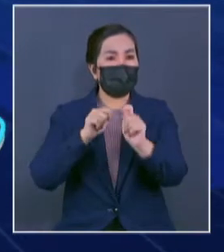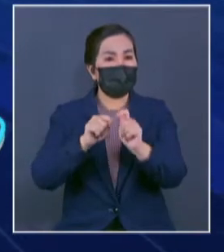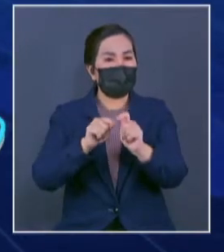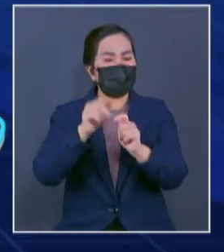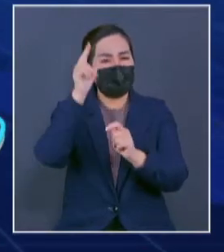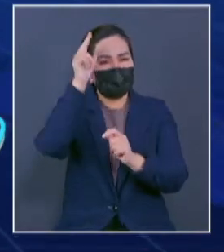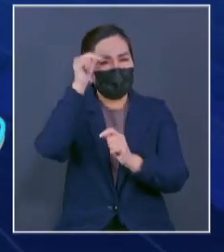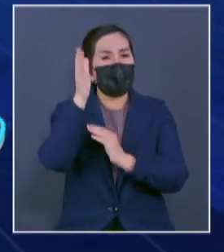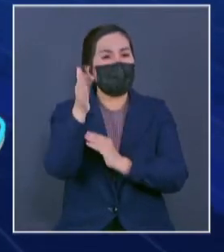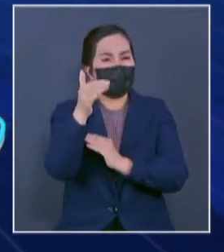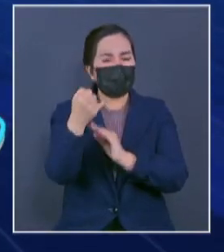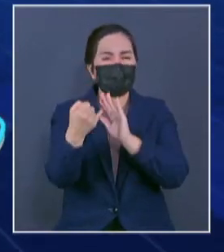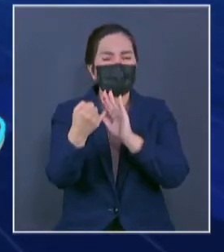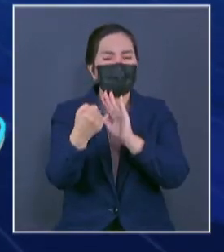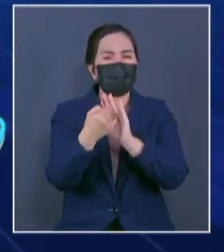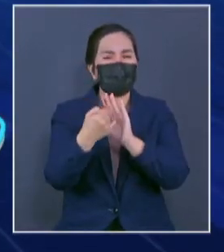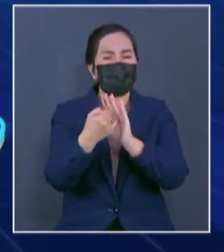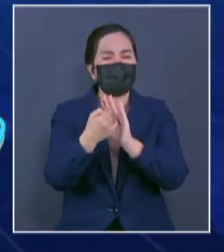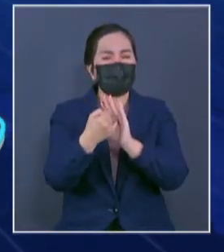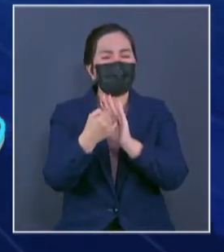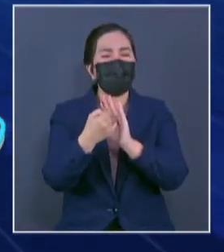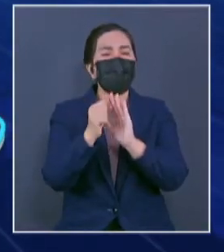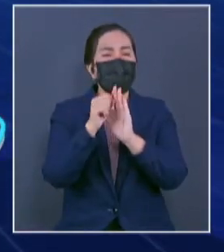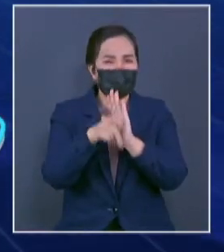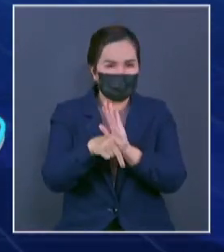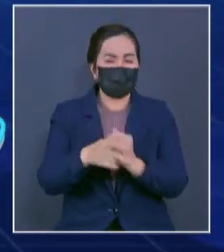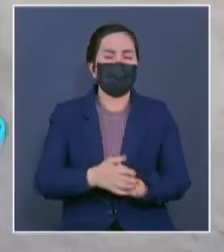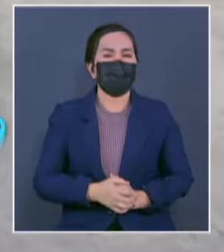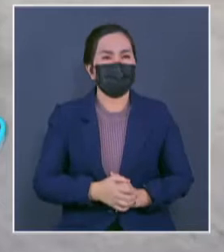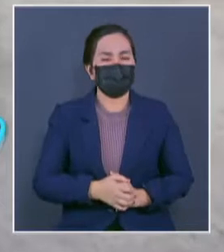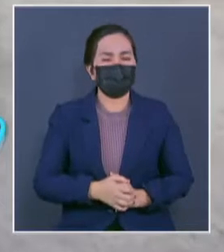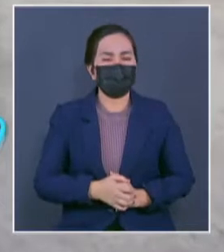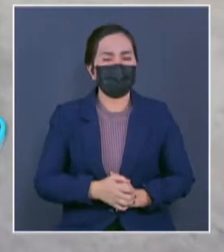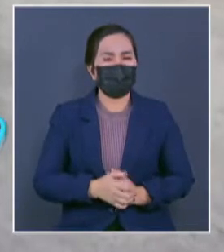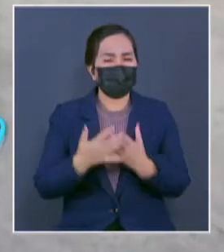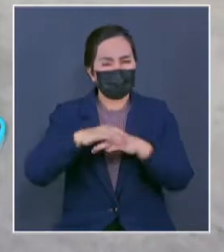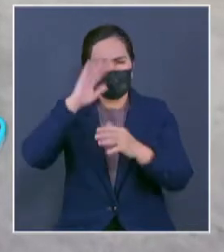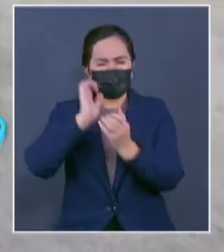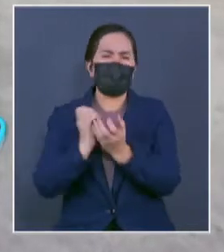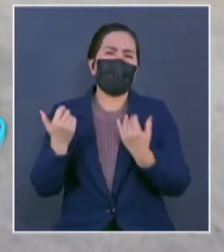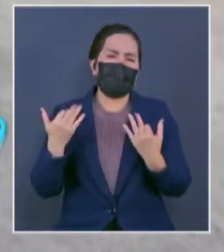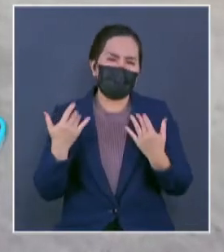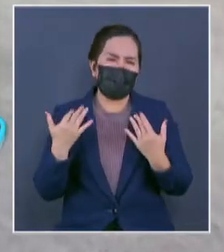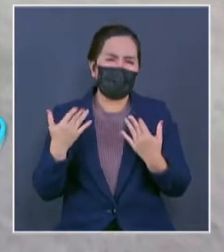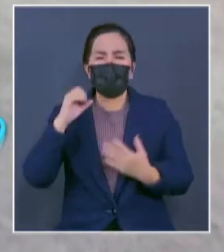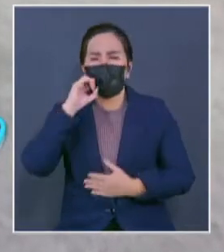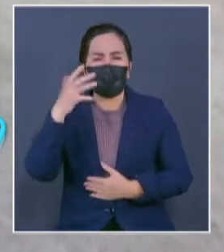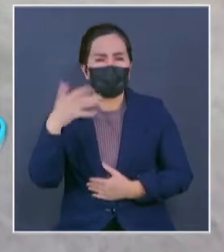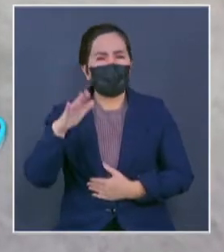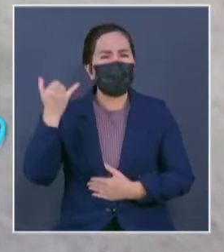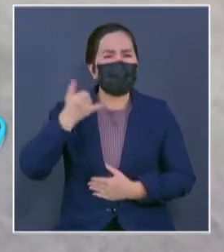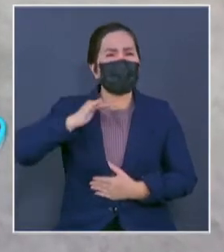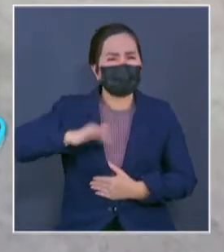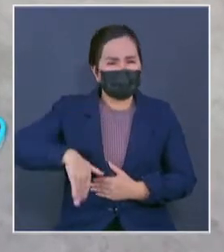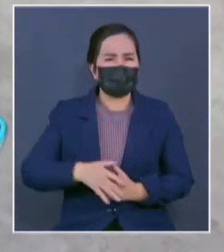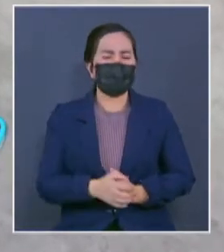ม้าจังหวัดสุพรรณบุรีค่ะจึงประสานเจ้าหน้าที่ตำรวจเข้าจับกุมนะคะแต่ว่าตอนนั้นเนี่ยเธอบอกว่าแจ้งเจ้าหน้าที่ตำรวจไปแล้วตำรวจมาช้